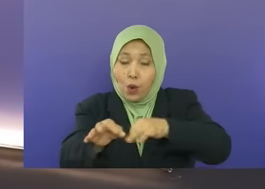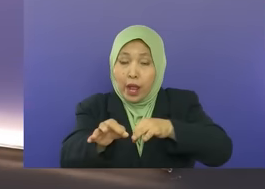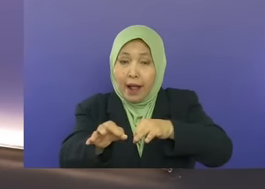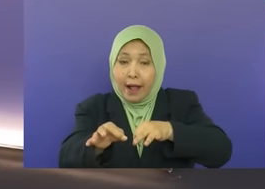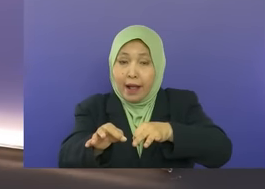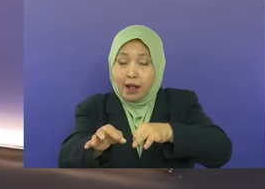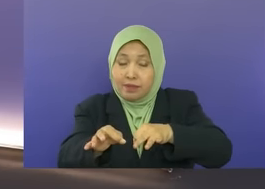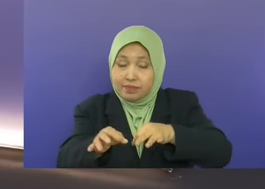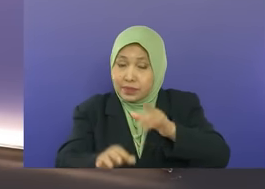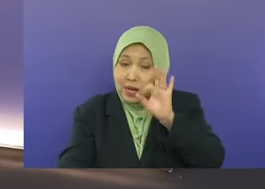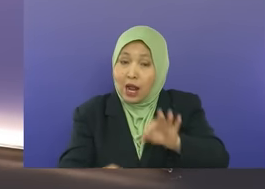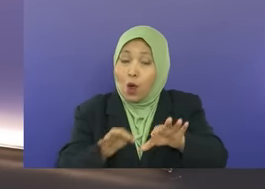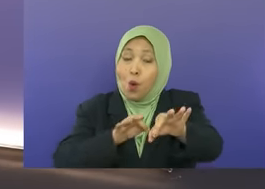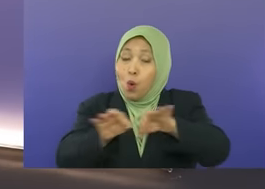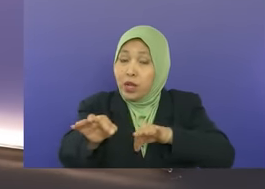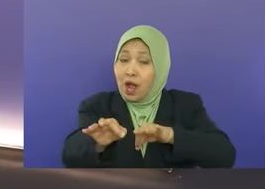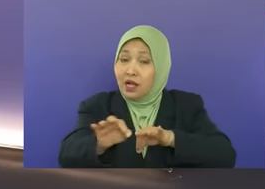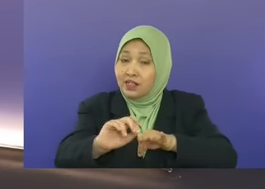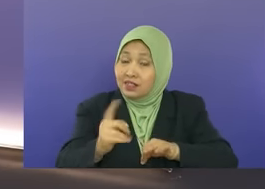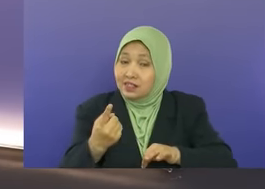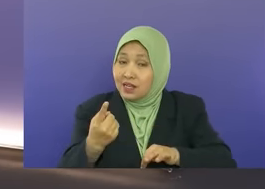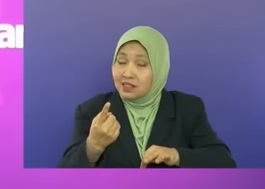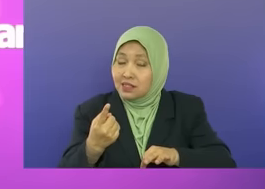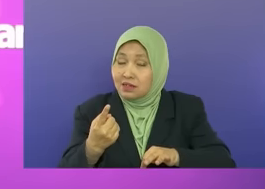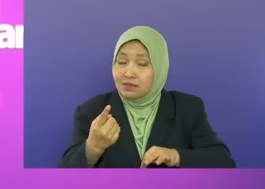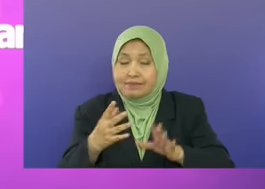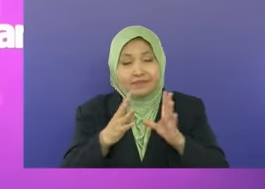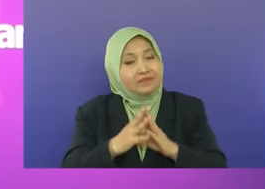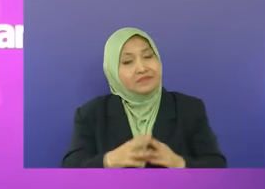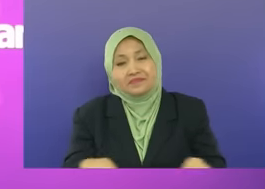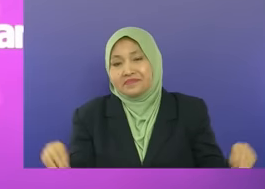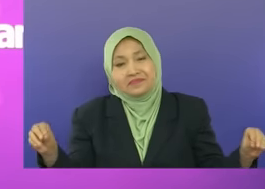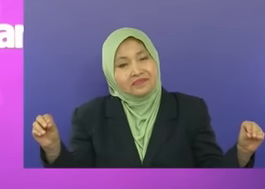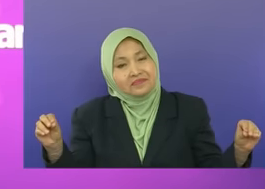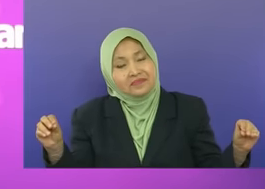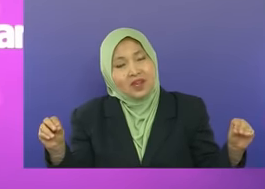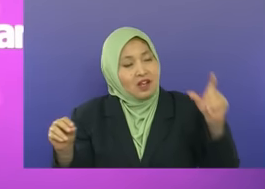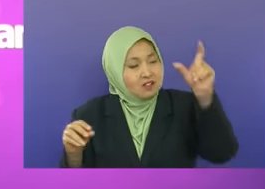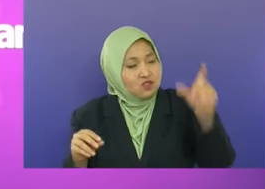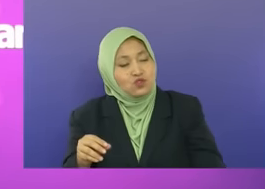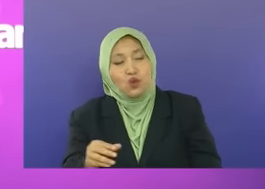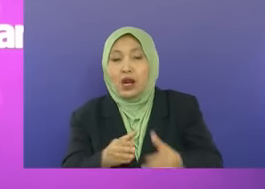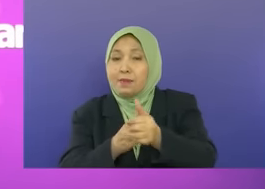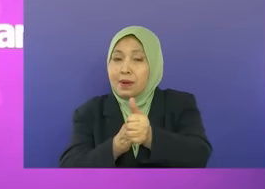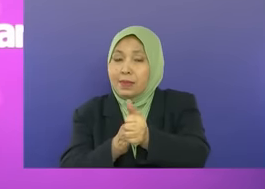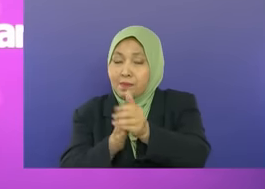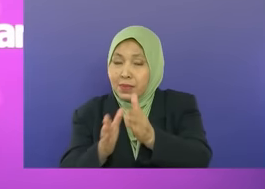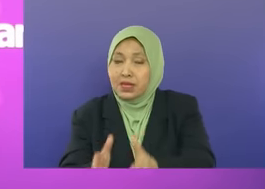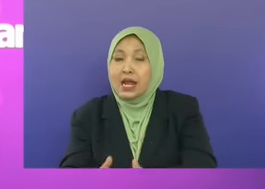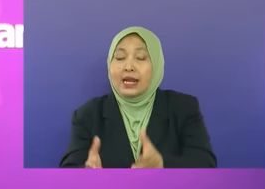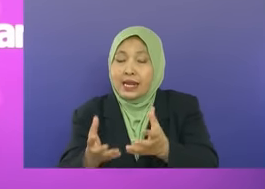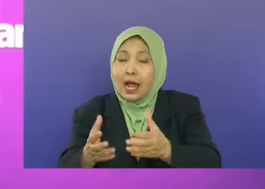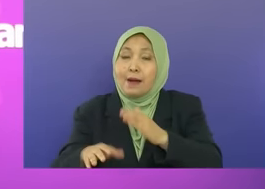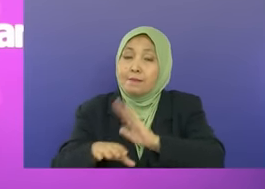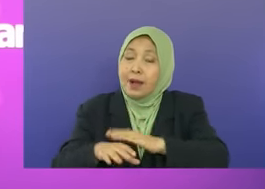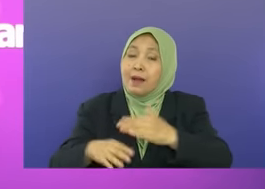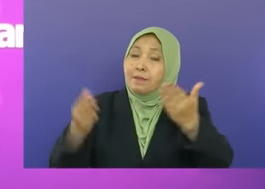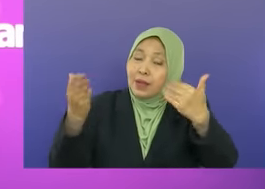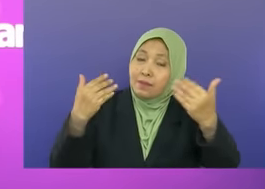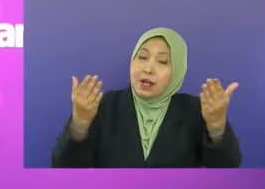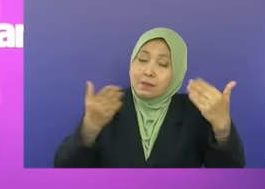kalau koyak saja selesailah bagi seorang pemimpin yang ingin mengajak kepada